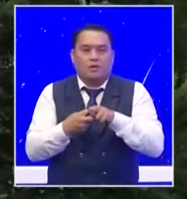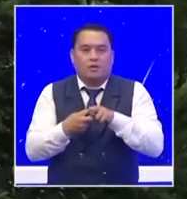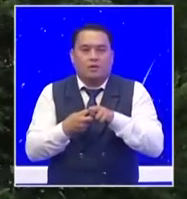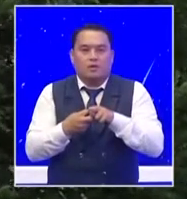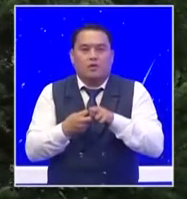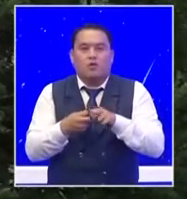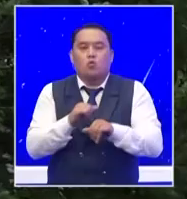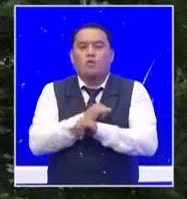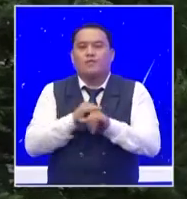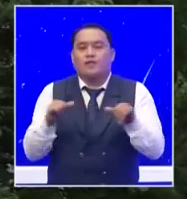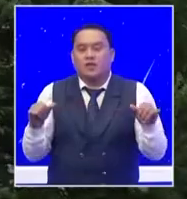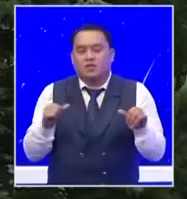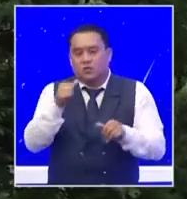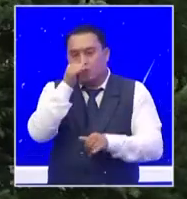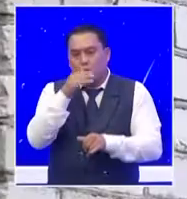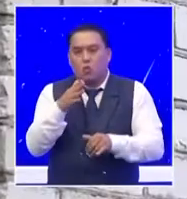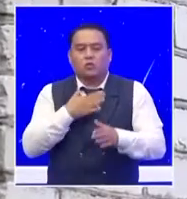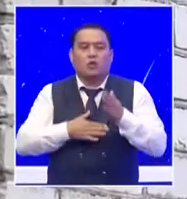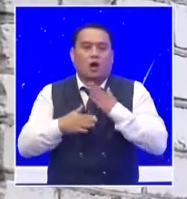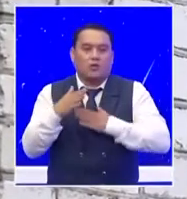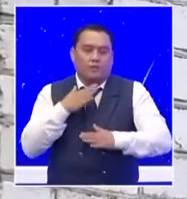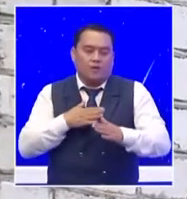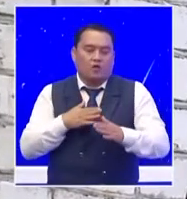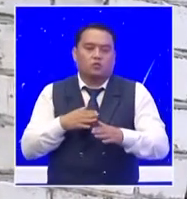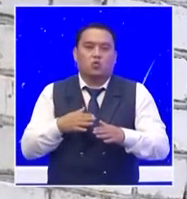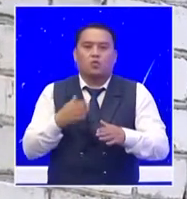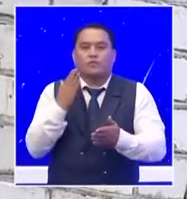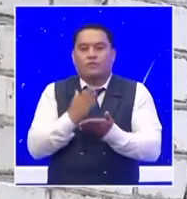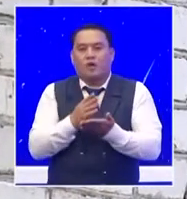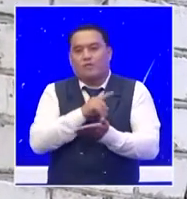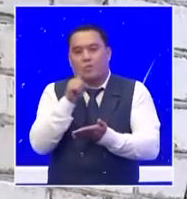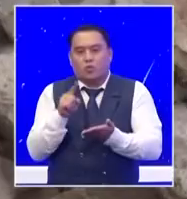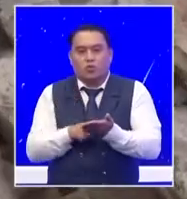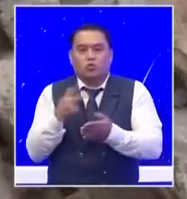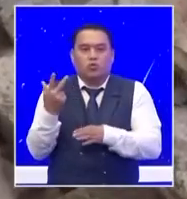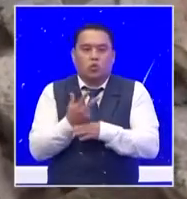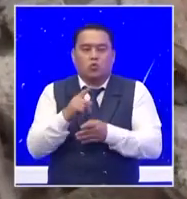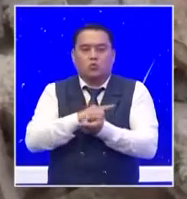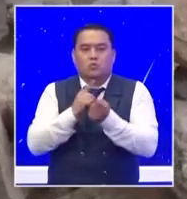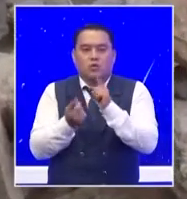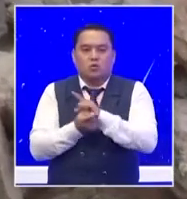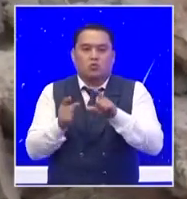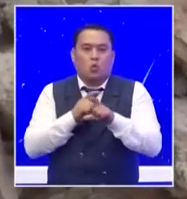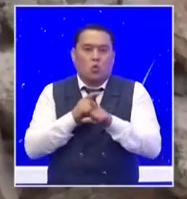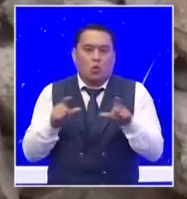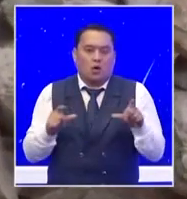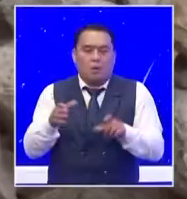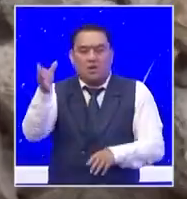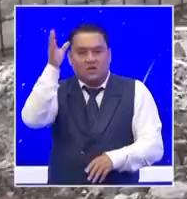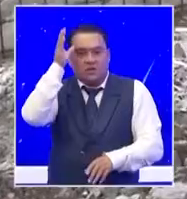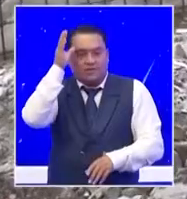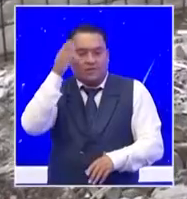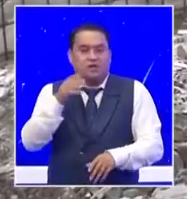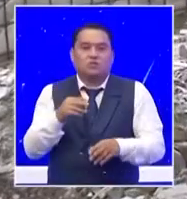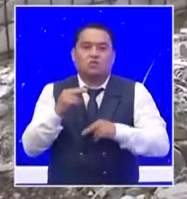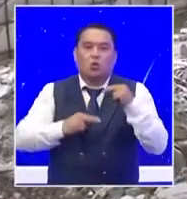уровень демографического роста не может не радовать, однако это все еще порождает вопрос трехсменного обучения. Из 32 объектов образования,